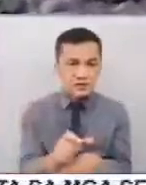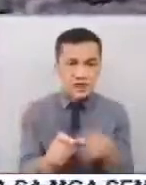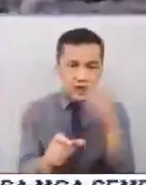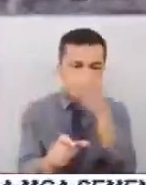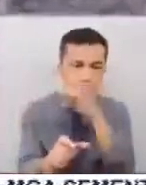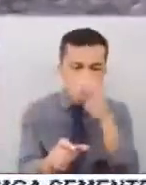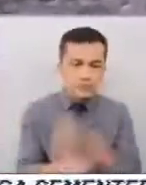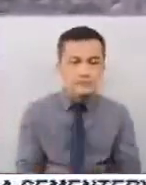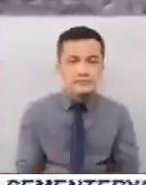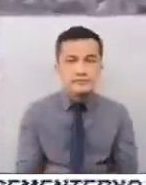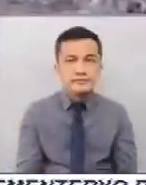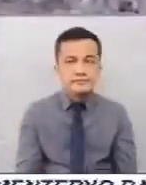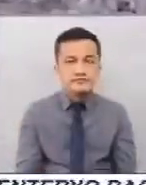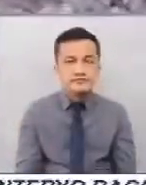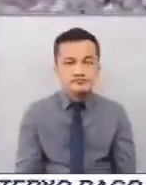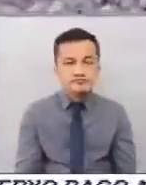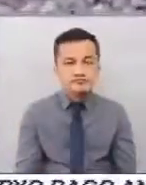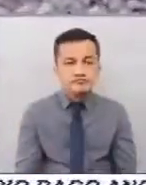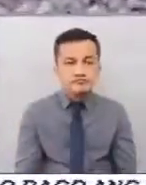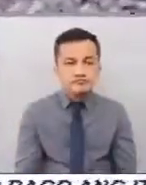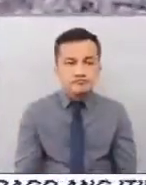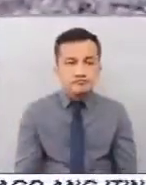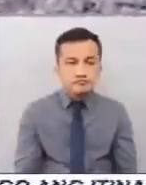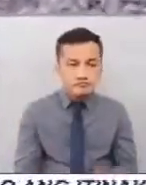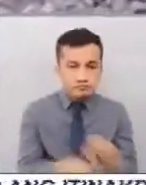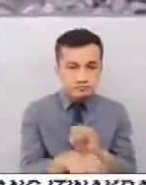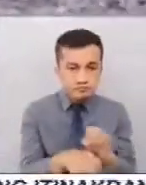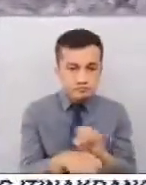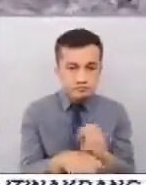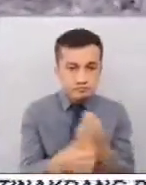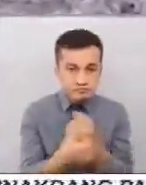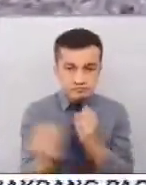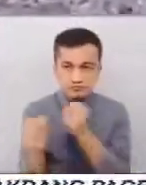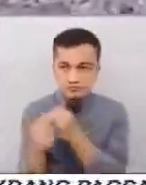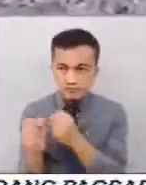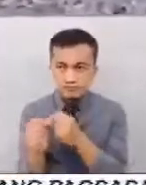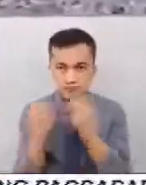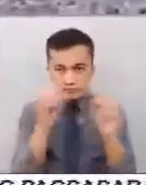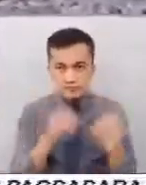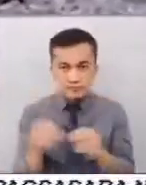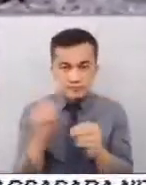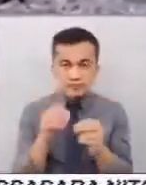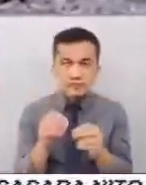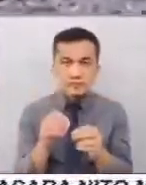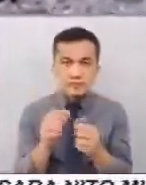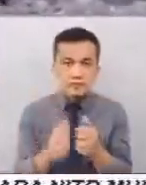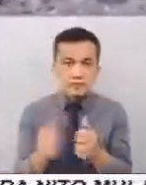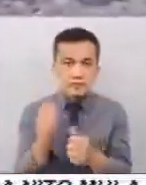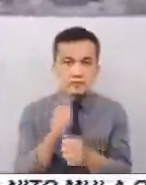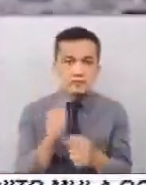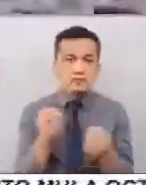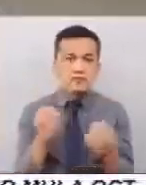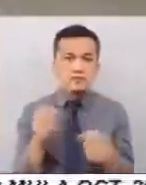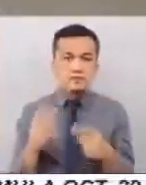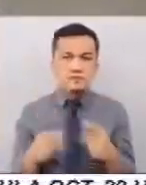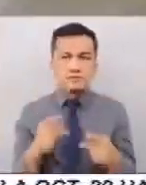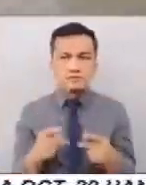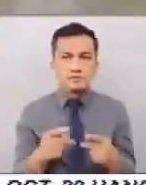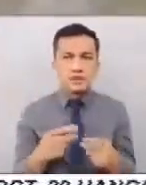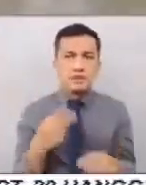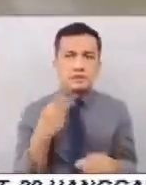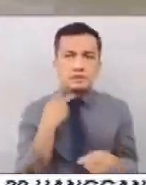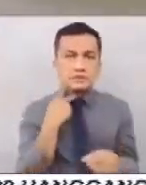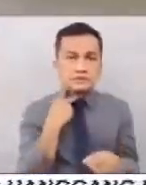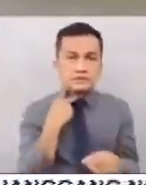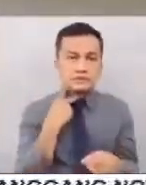lugar. Puspusan pa rin ang rescue operations ng mga otoridad, lalo't maraming residente ang natrap sa kanilang mga